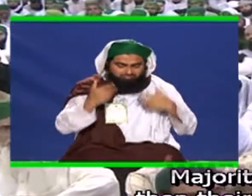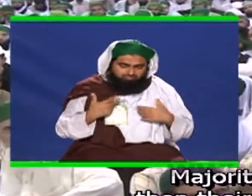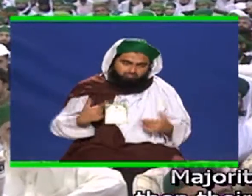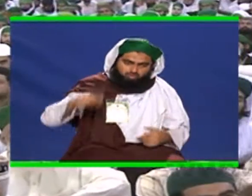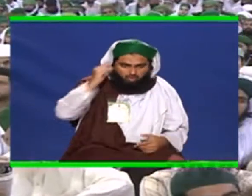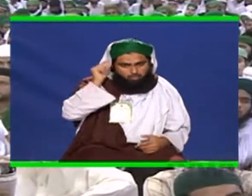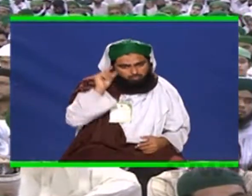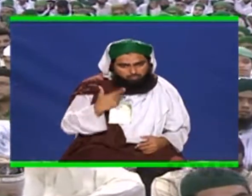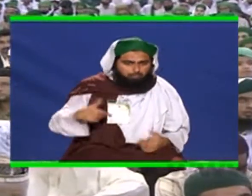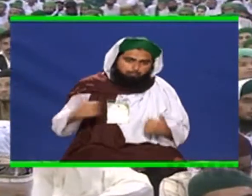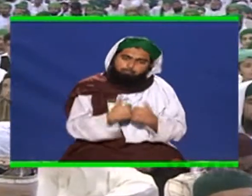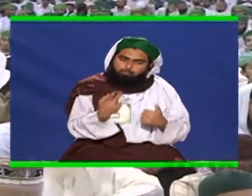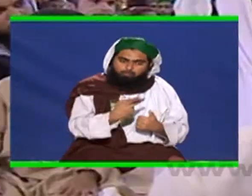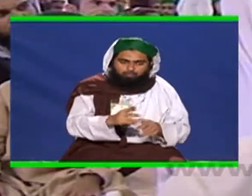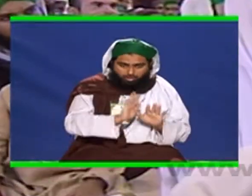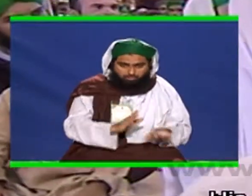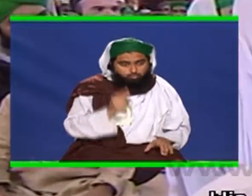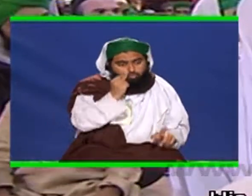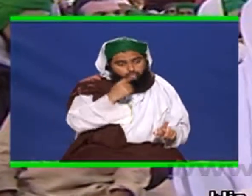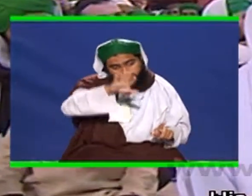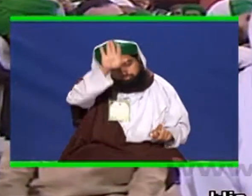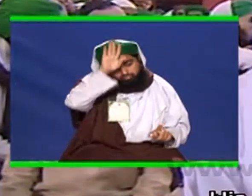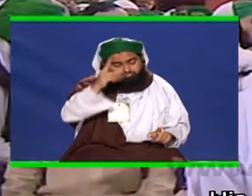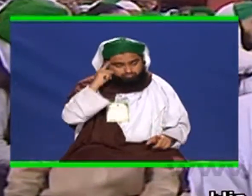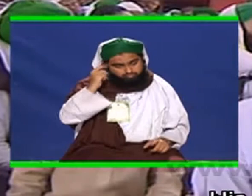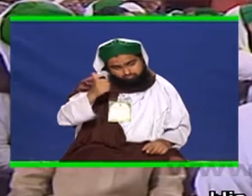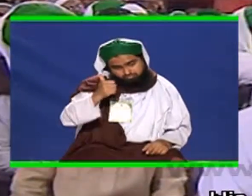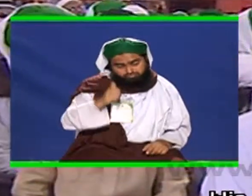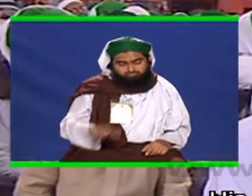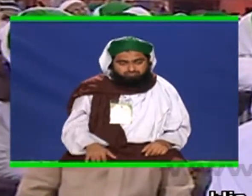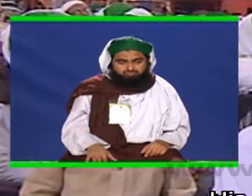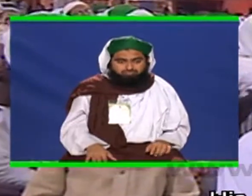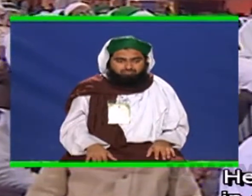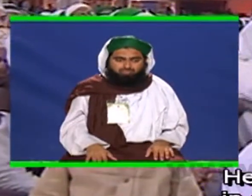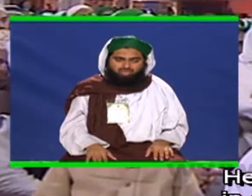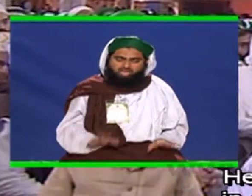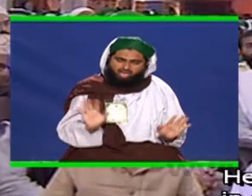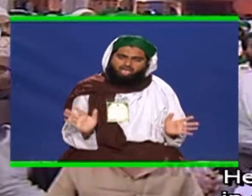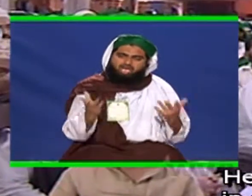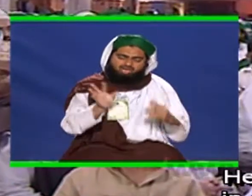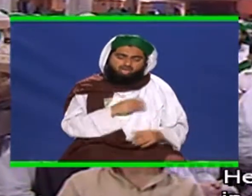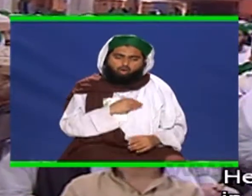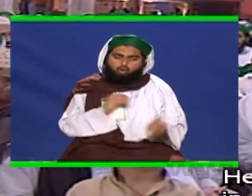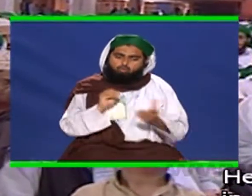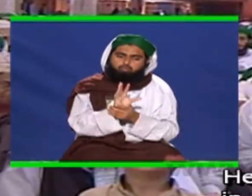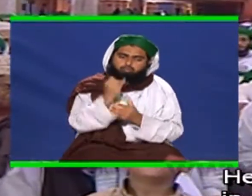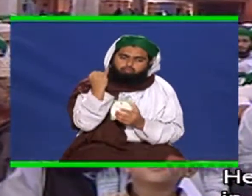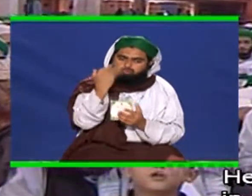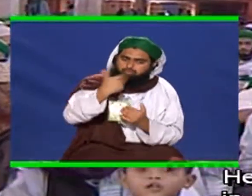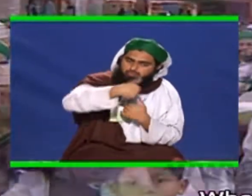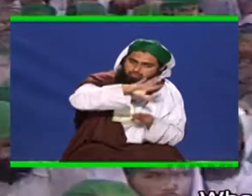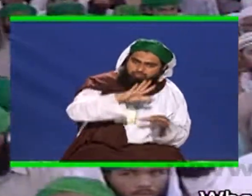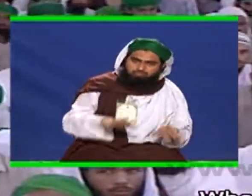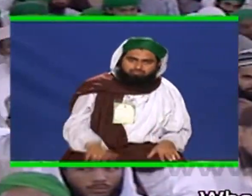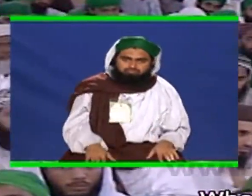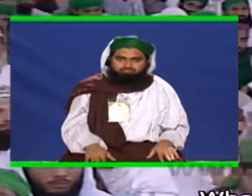وقل رہتی نہیں, عام دیکھا ہی جاتا ہے. تو وہ بھی مطلب ایسے اس کی عقل گھر مار گئی, تعاون میں بھاگا تھا جان بچا کر.